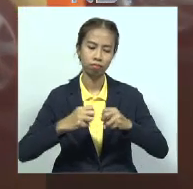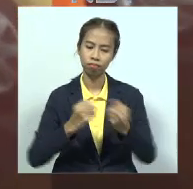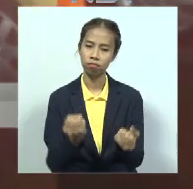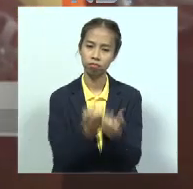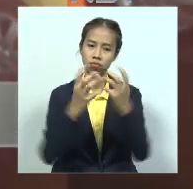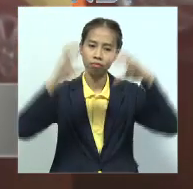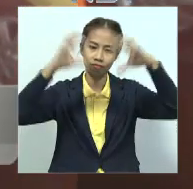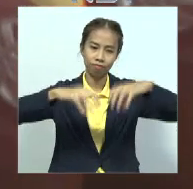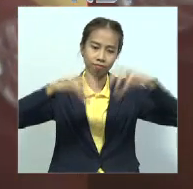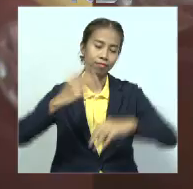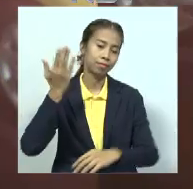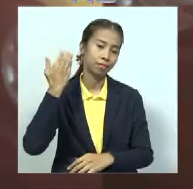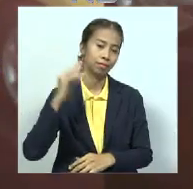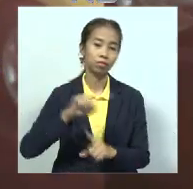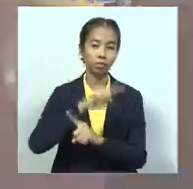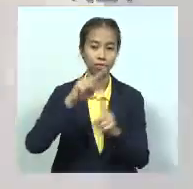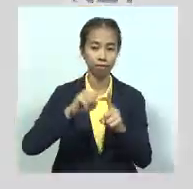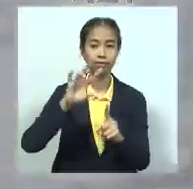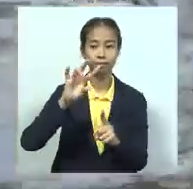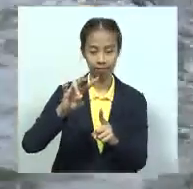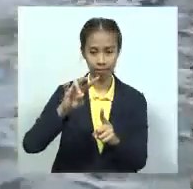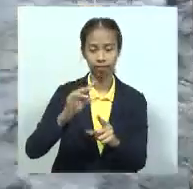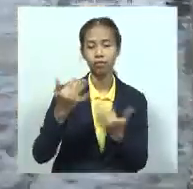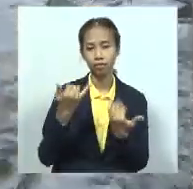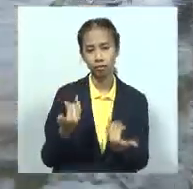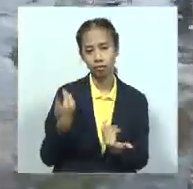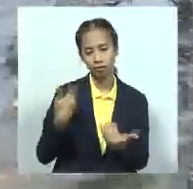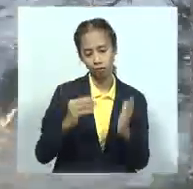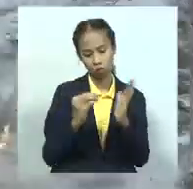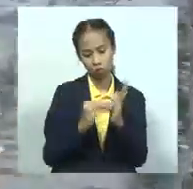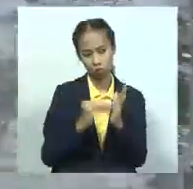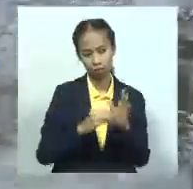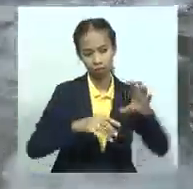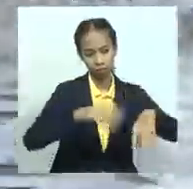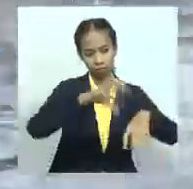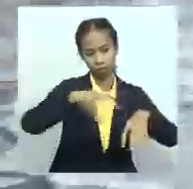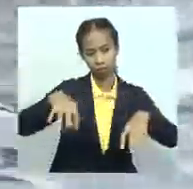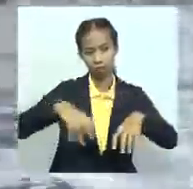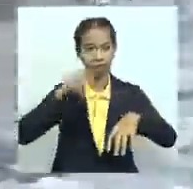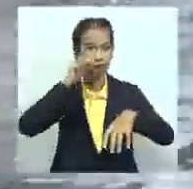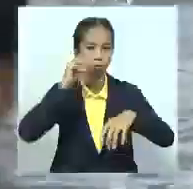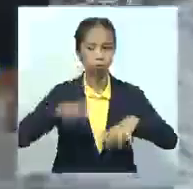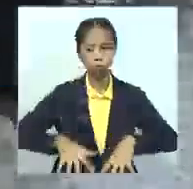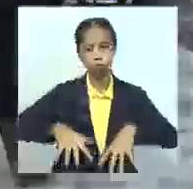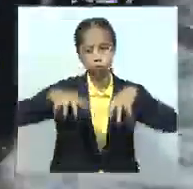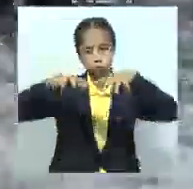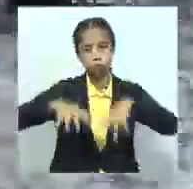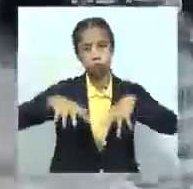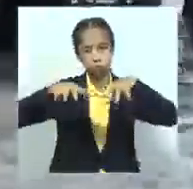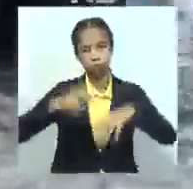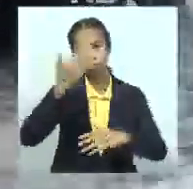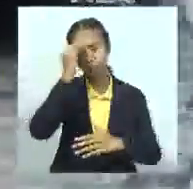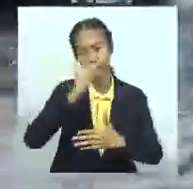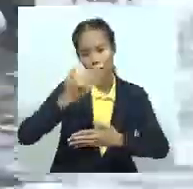ตกหนักเมื่อวันศุกร์ที่7มิถุนายนที่ผ่านมาทำให้หลายพื้นที่ในกรุงเทพมหานครมีน้ำท่วมขังหลังจากที่ประตูระบ